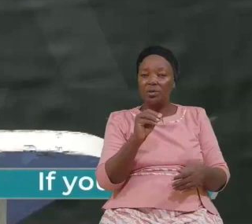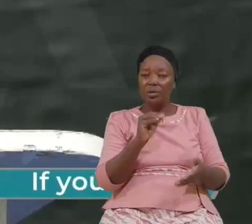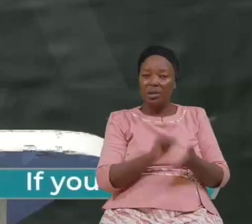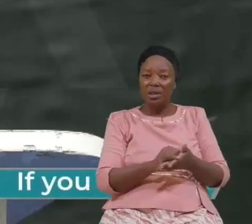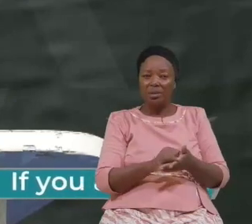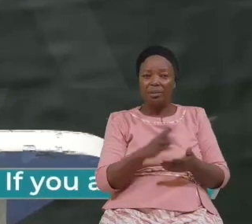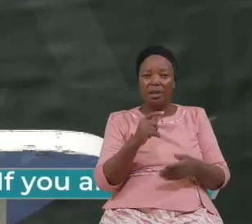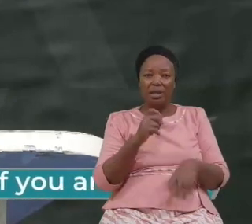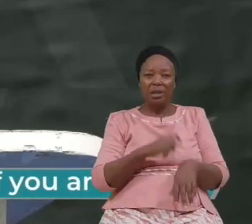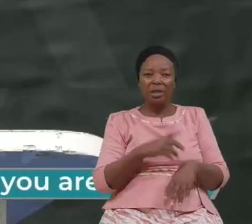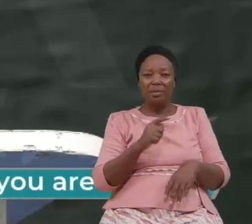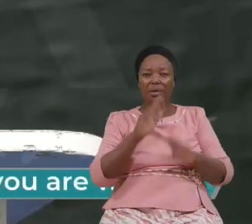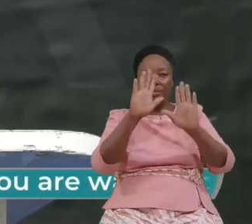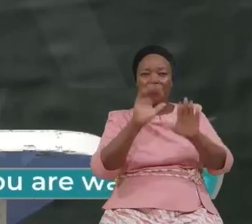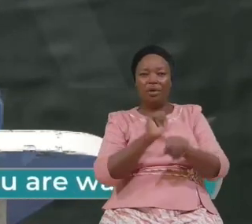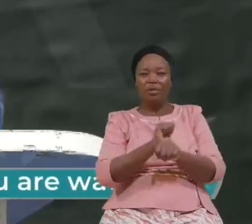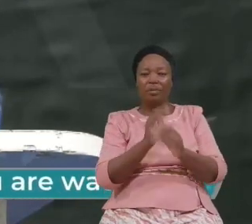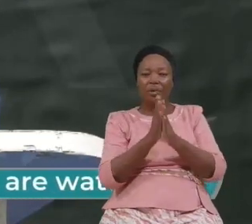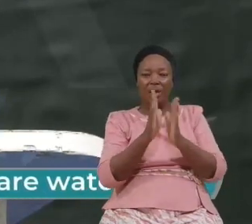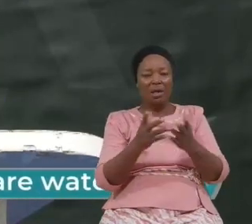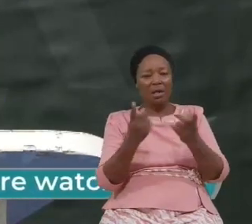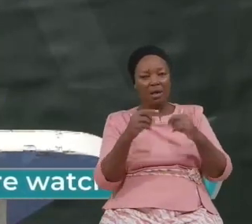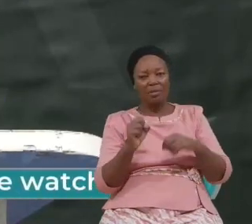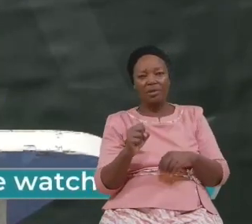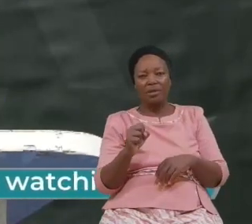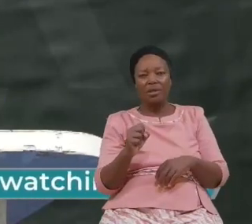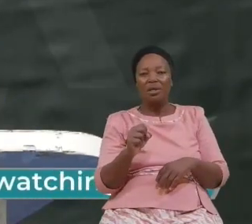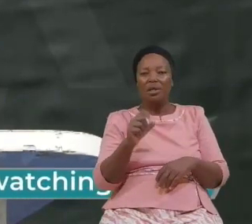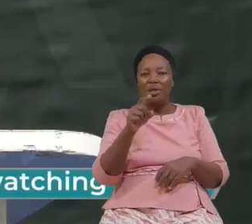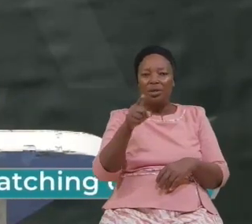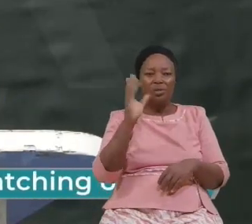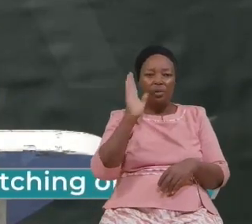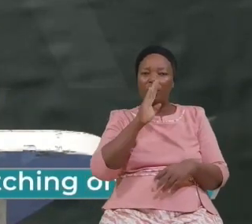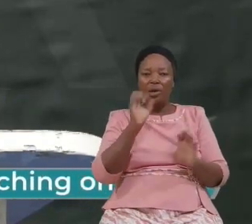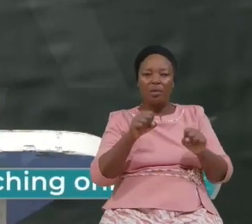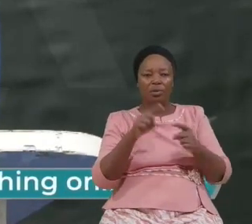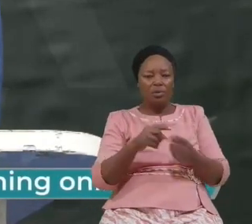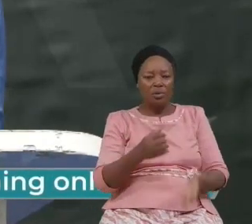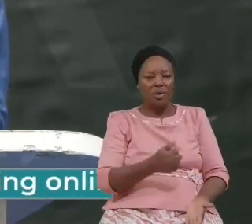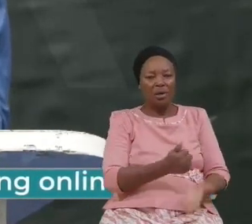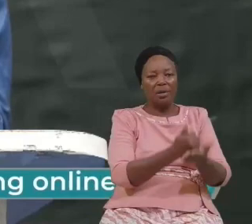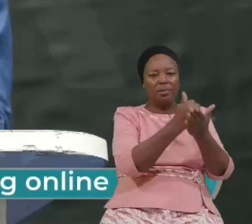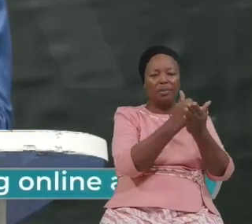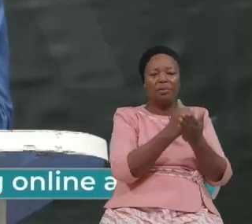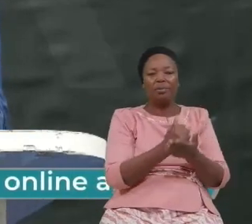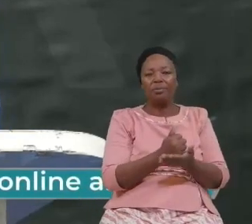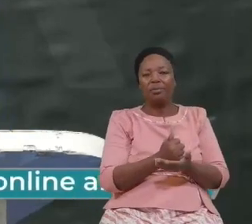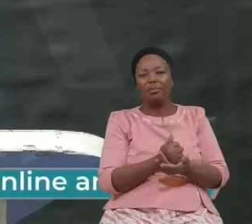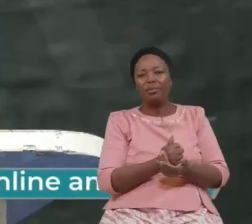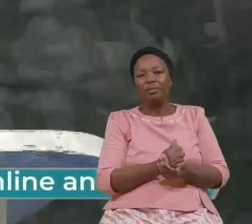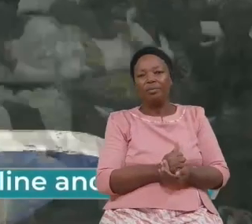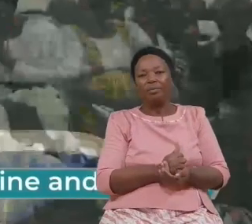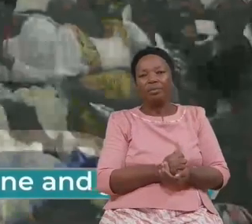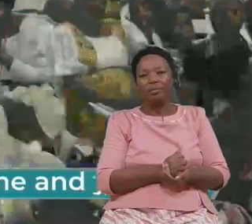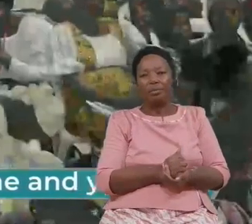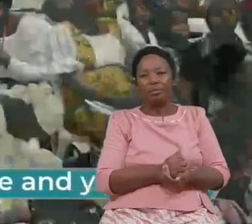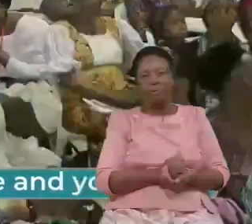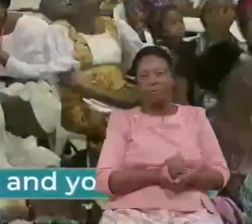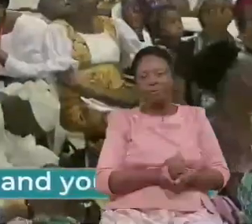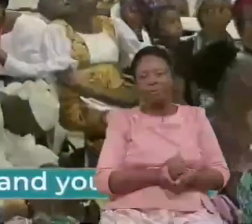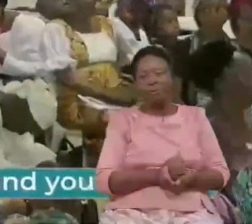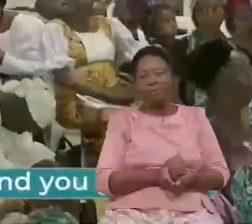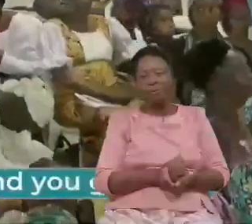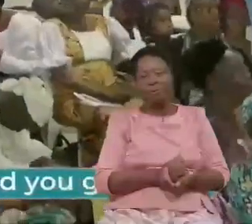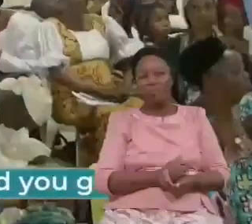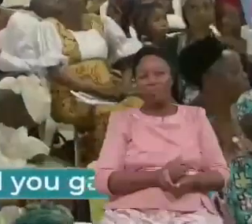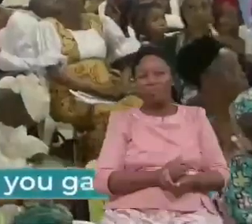de croisade en plein air occupons-nous rapidement de ceux-là qui ont levé leurs mains et qui donne le vieux seigneur ce